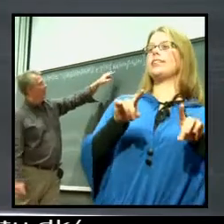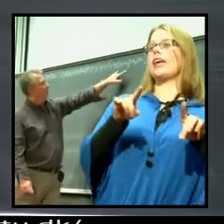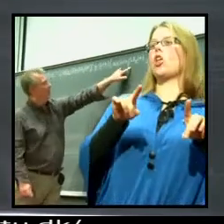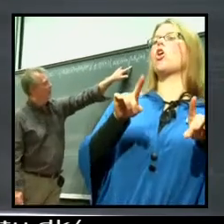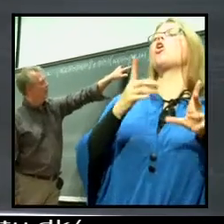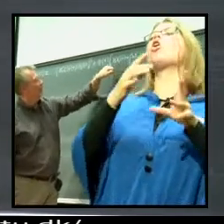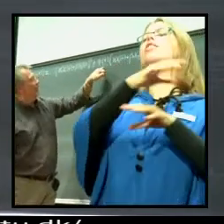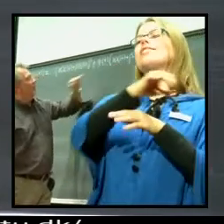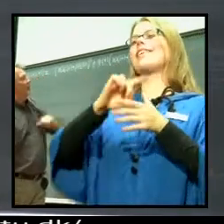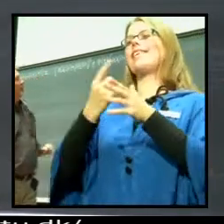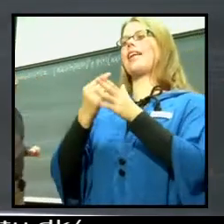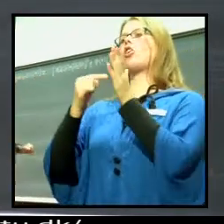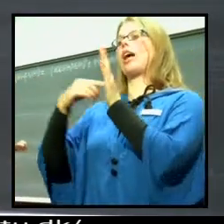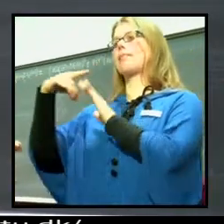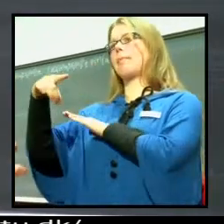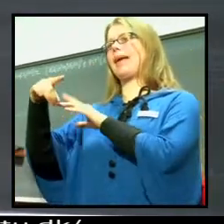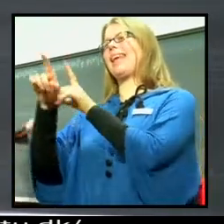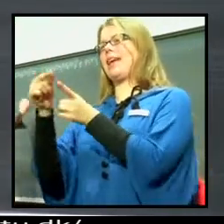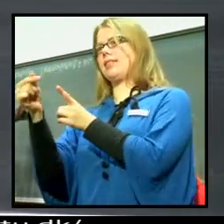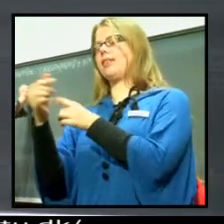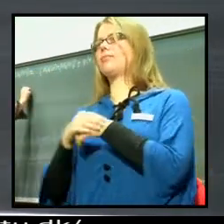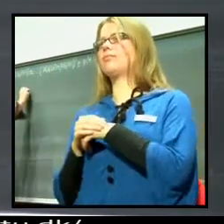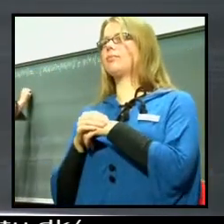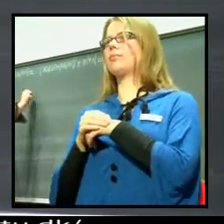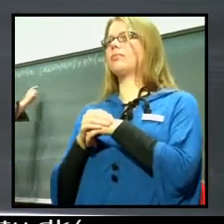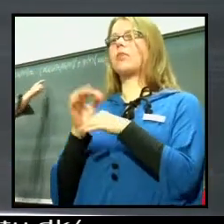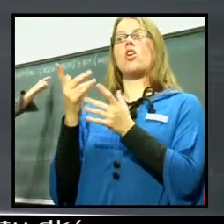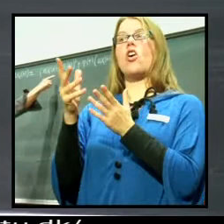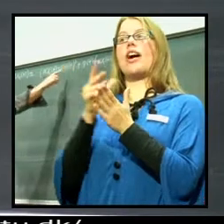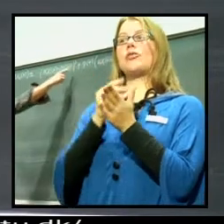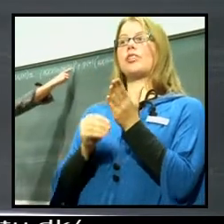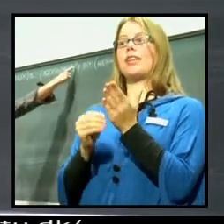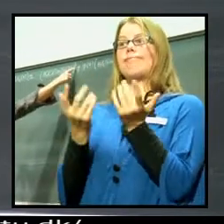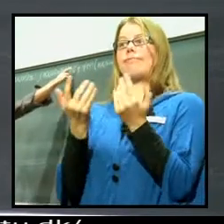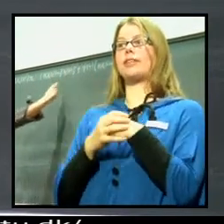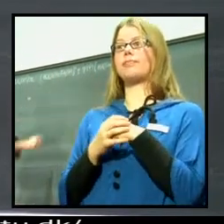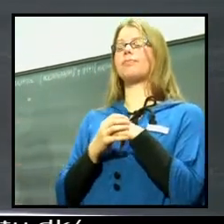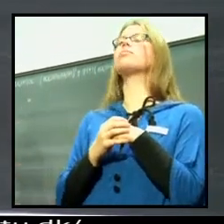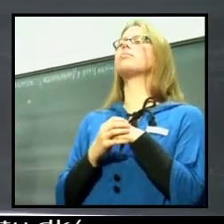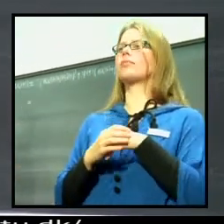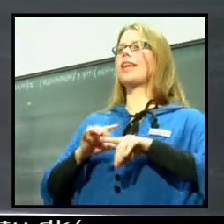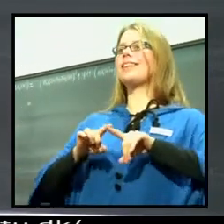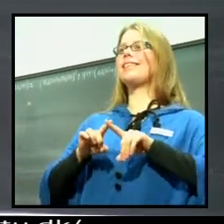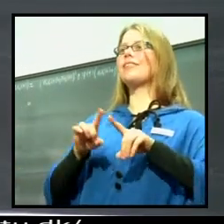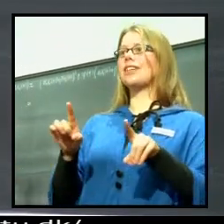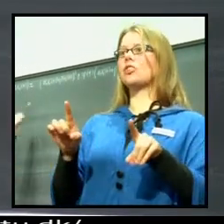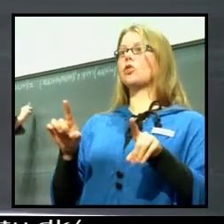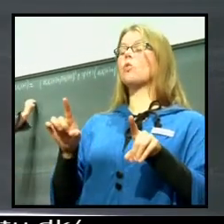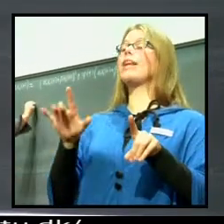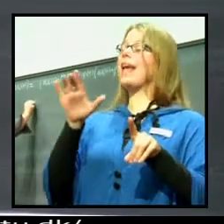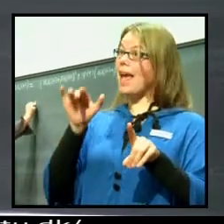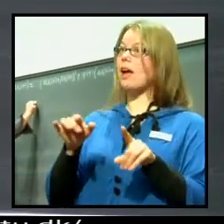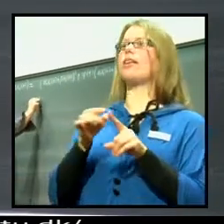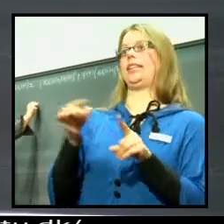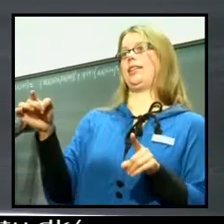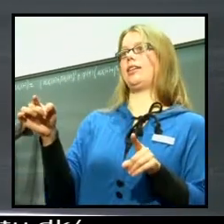jeg taget det og ganget det med p af t. Og hvad kommer der ud af det? Ja, differentiation er lineært. Så